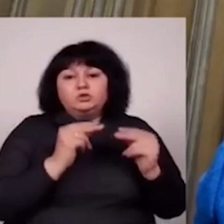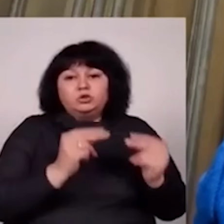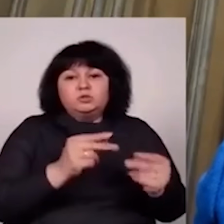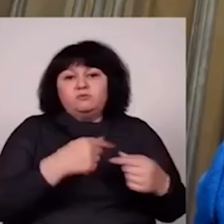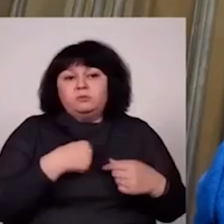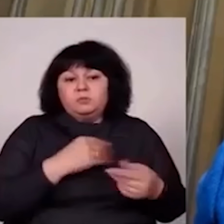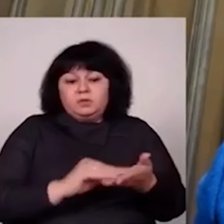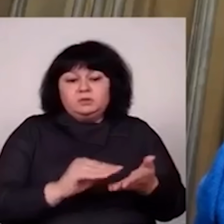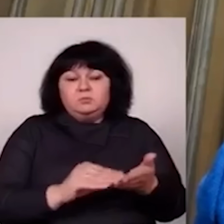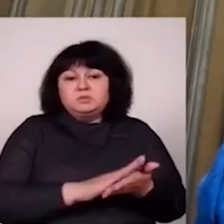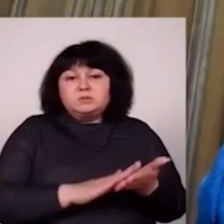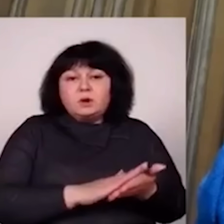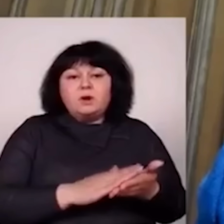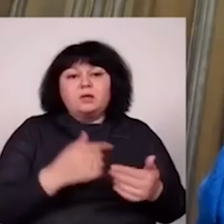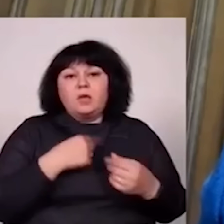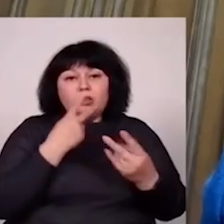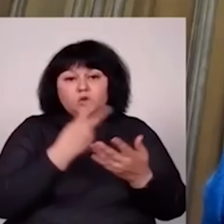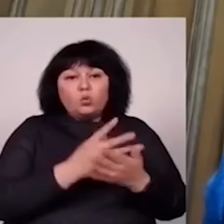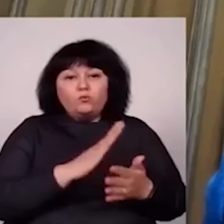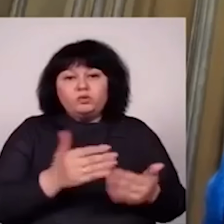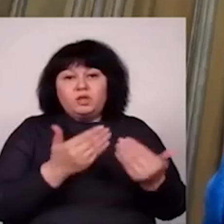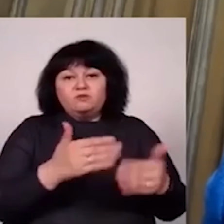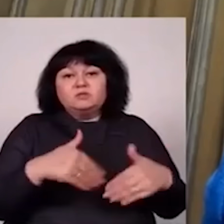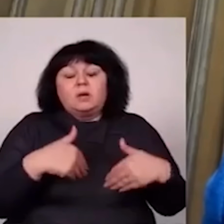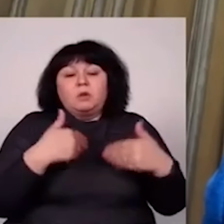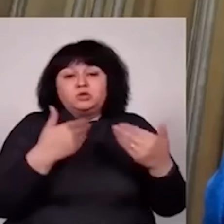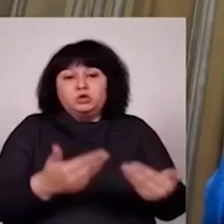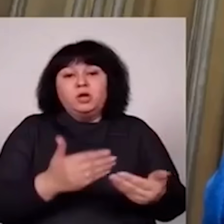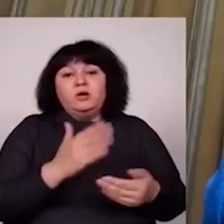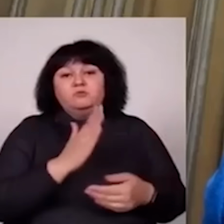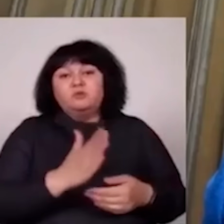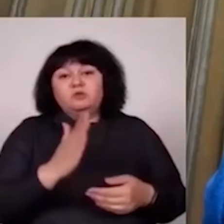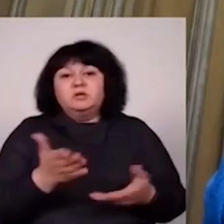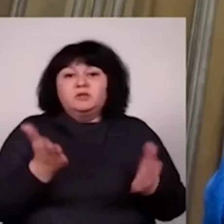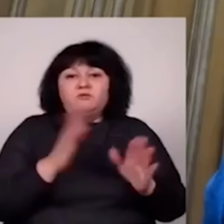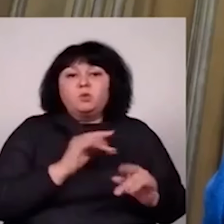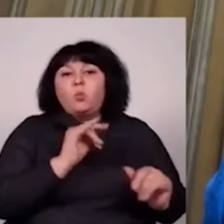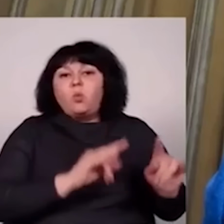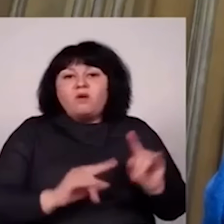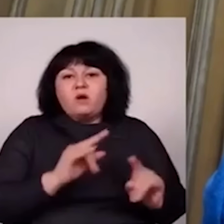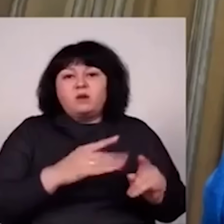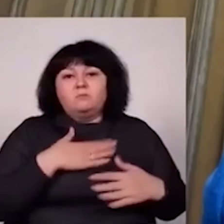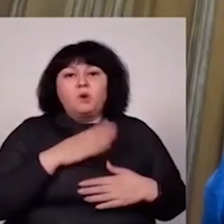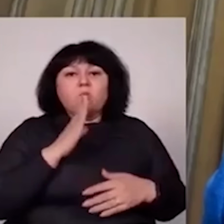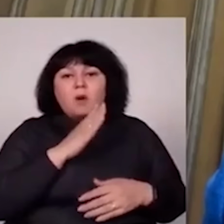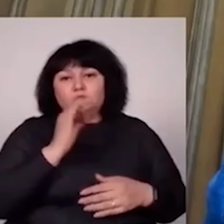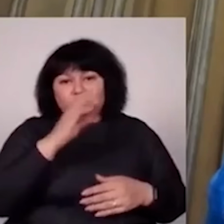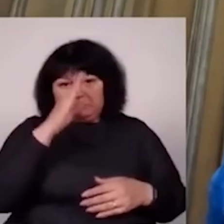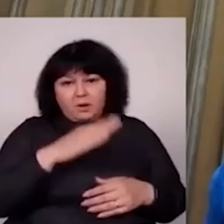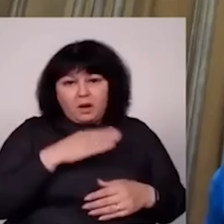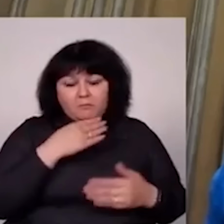не писали, и я не увидел от вас обращения. Вячеслав Владимирович, давайте уговорим на мою маму с